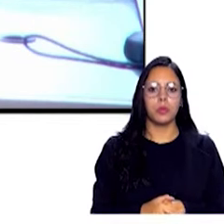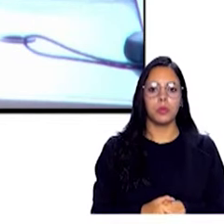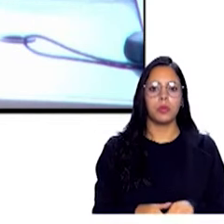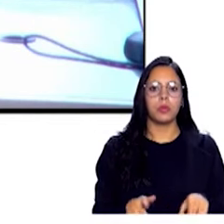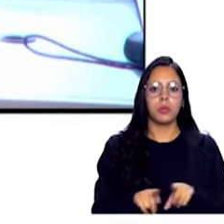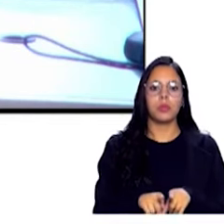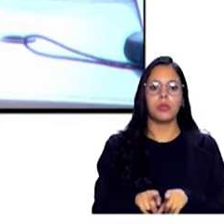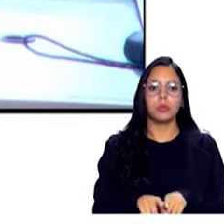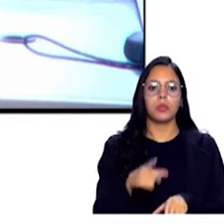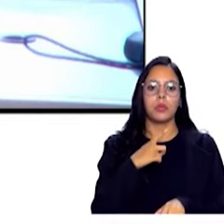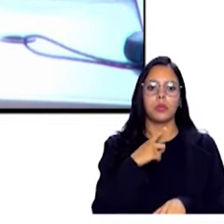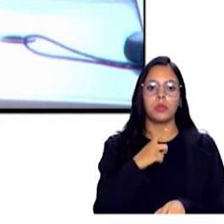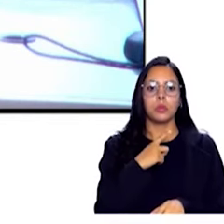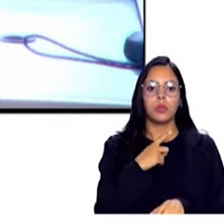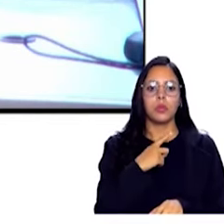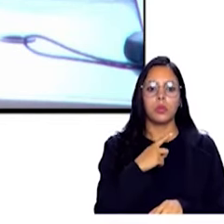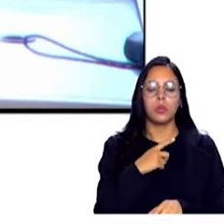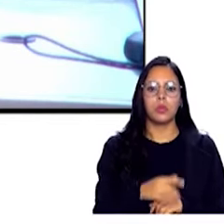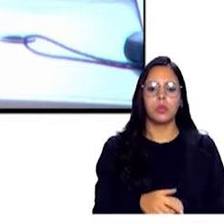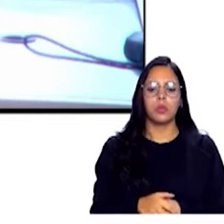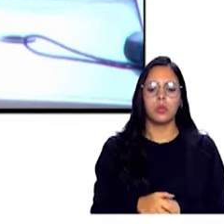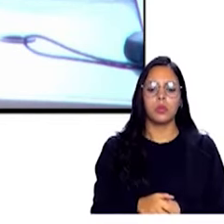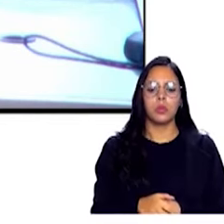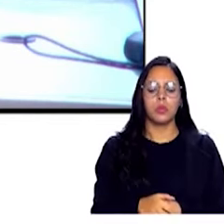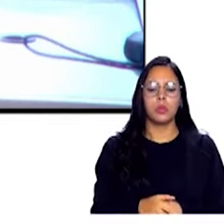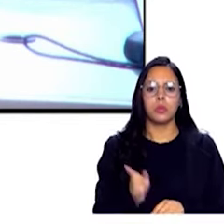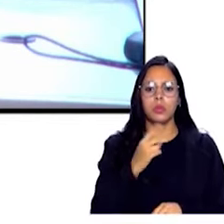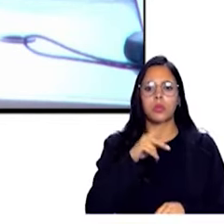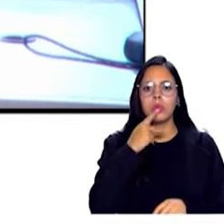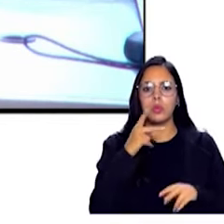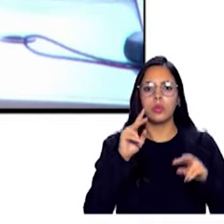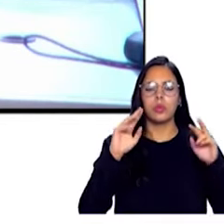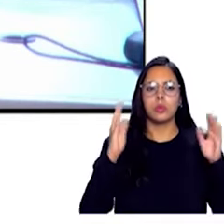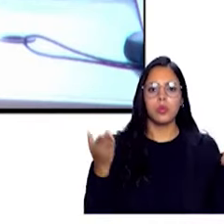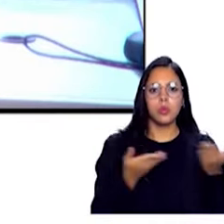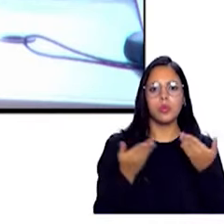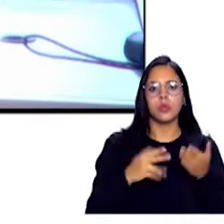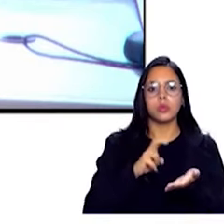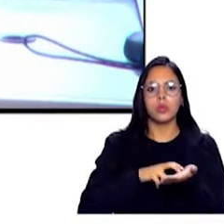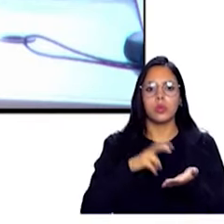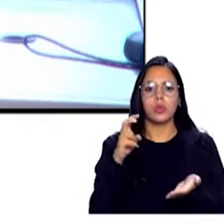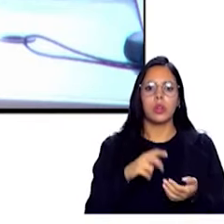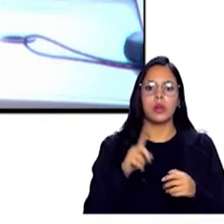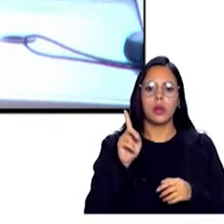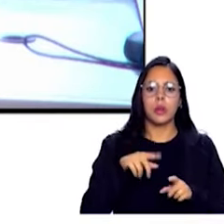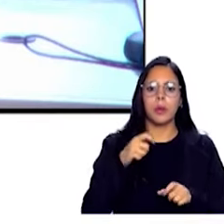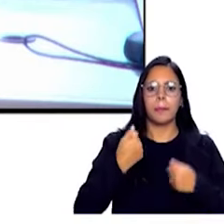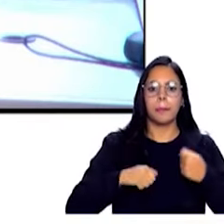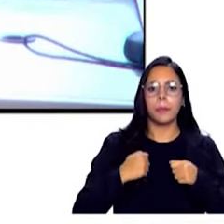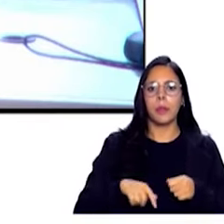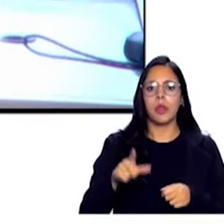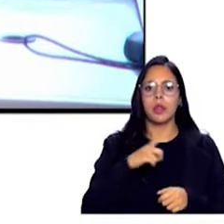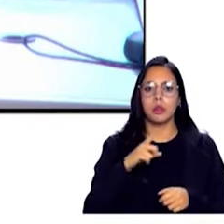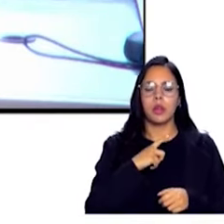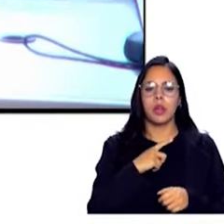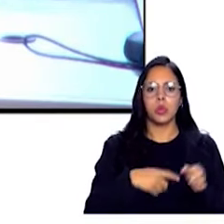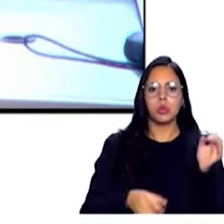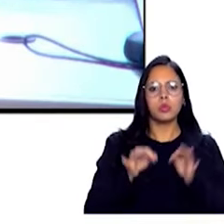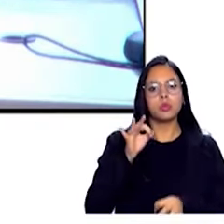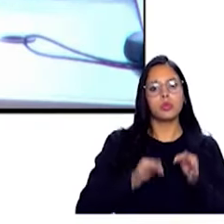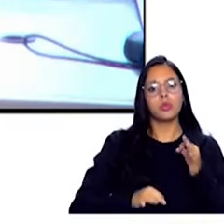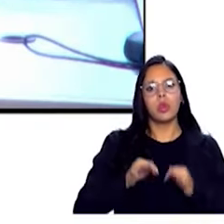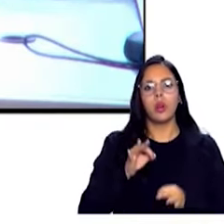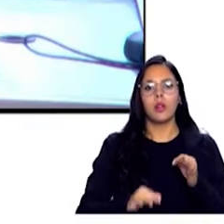Matin ne faut-il pas moins juger Pour mieux juger alors Pour répondre à cette